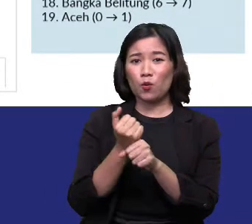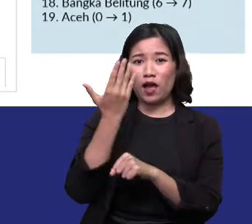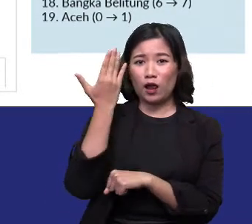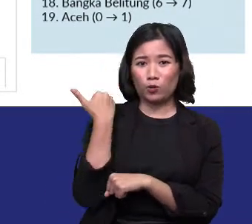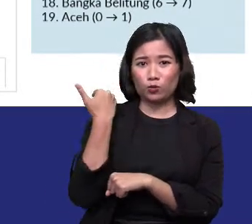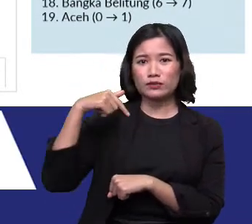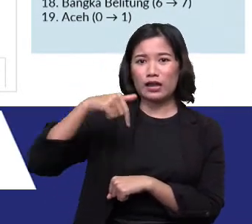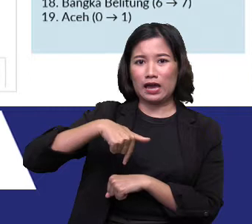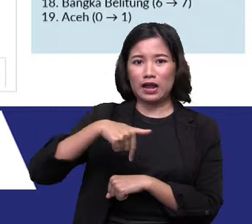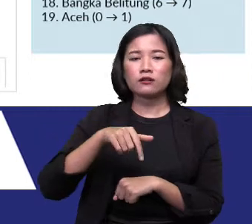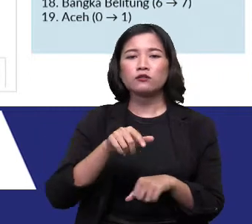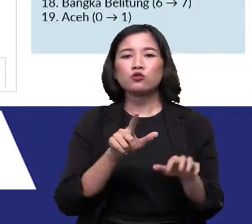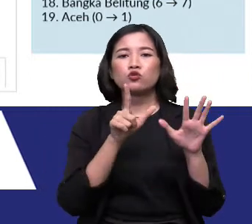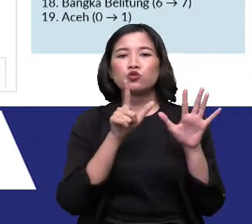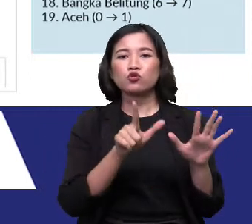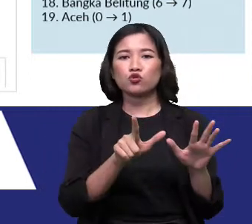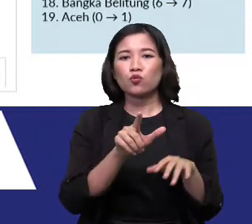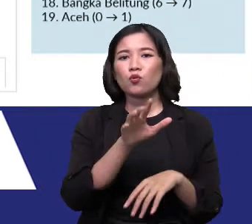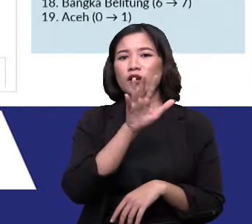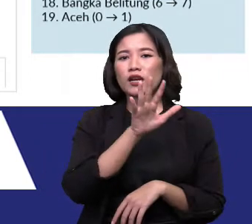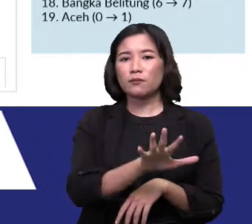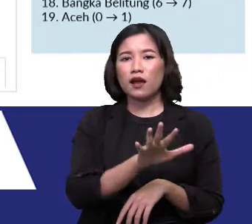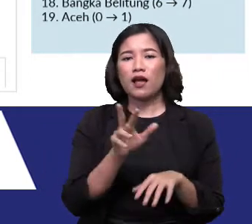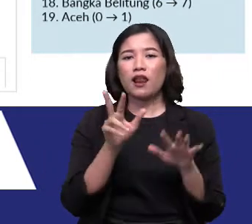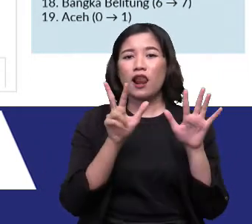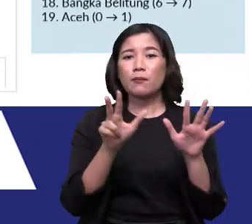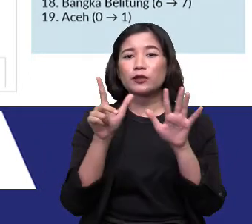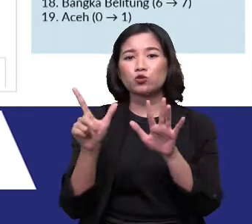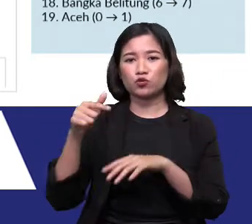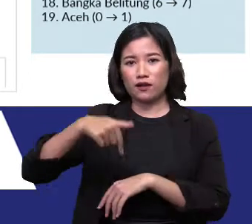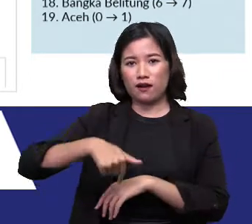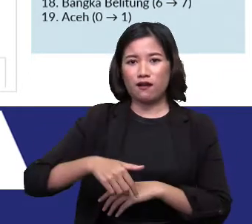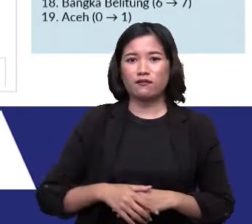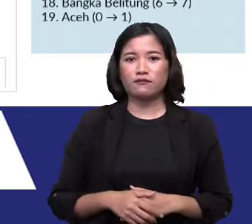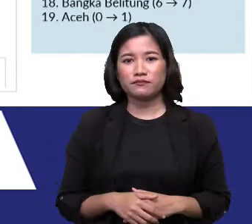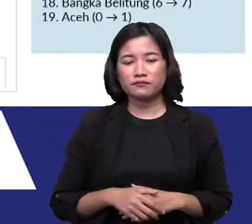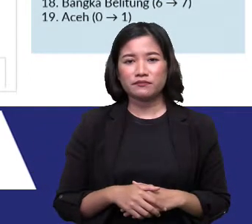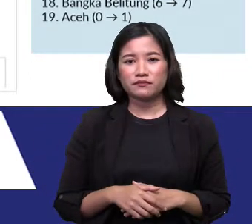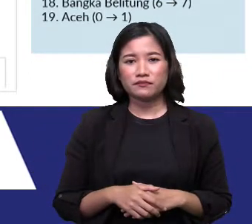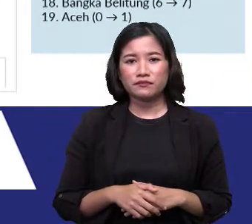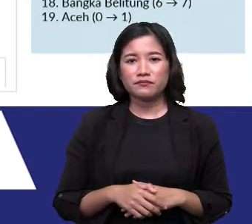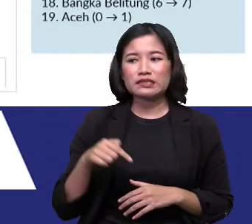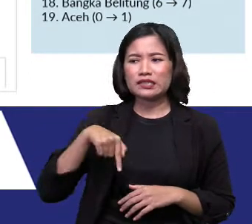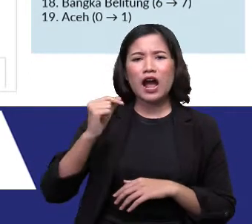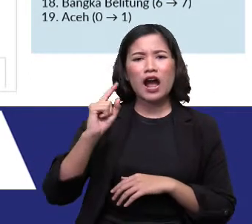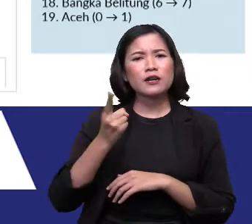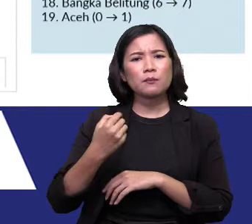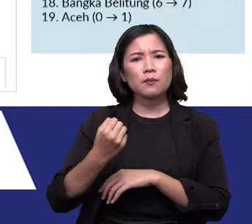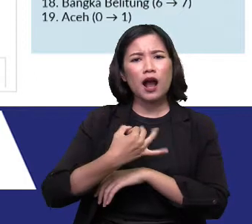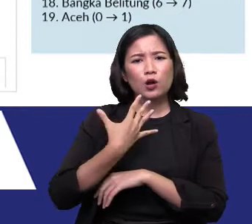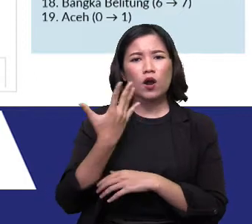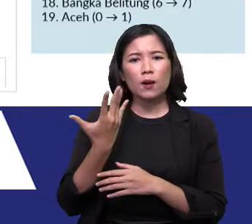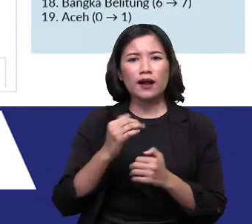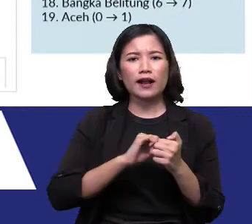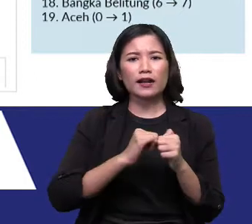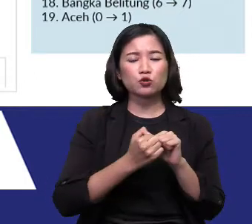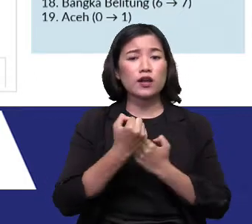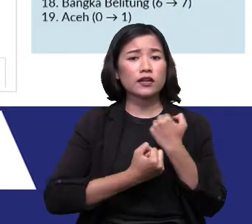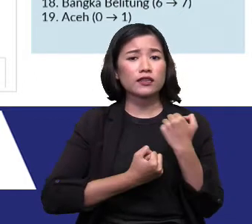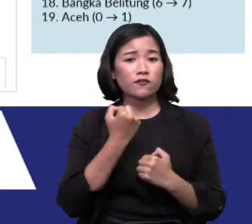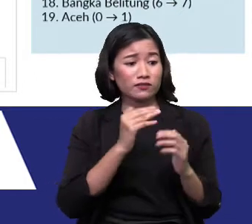menjadi 7587 di minggu ini hal ini juga berpengaruh the kasus aktif yang